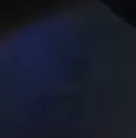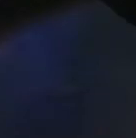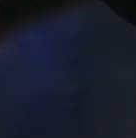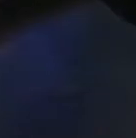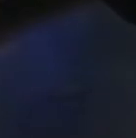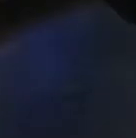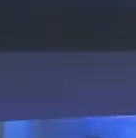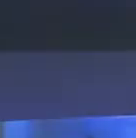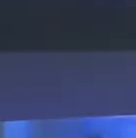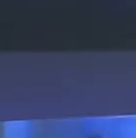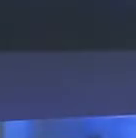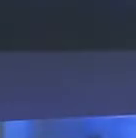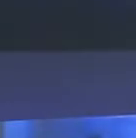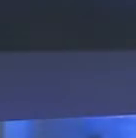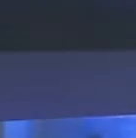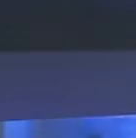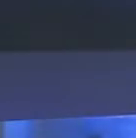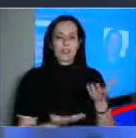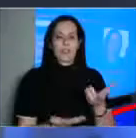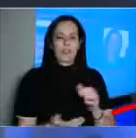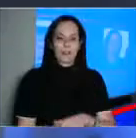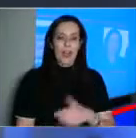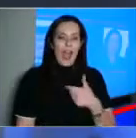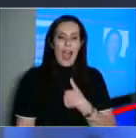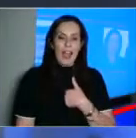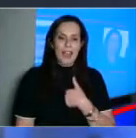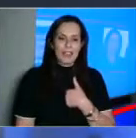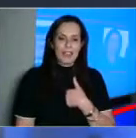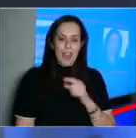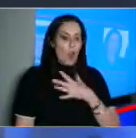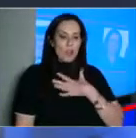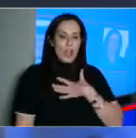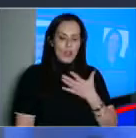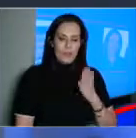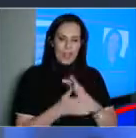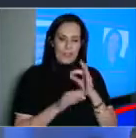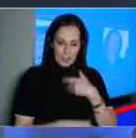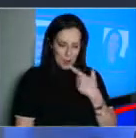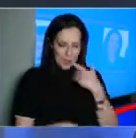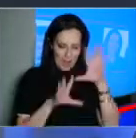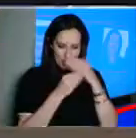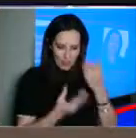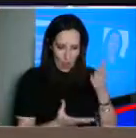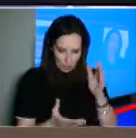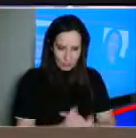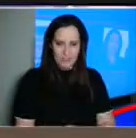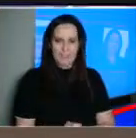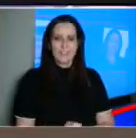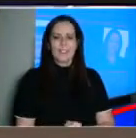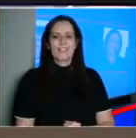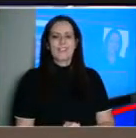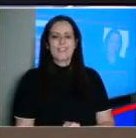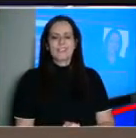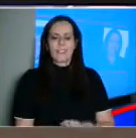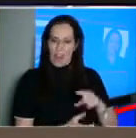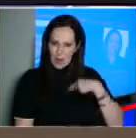הדיון כבר התחיל, לא הספקנו לצאת לזה, אני לא נשמתי. ואני אומר ערב טוב לאור סריה, פאנליסטית הקבועה שלי בתוכנית.